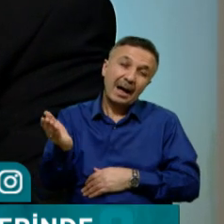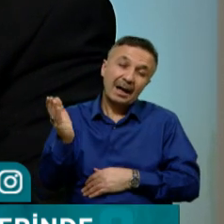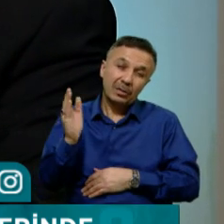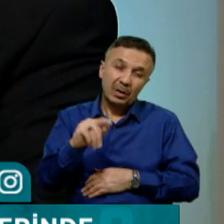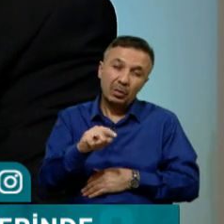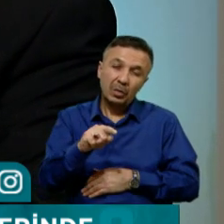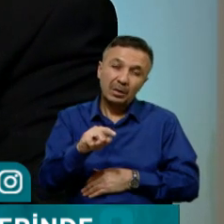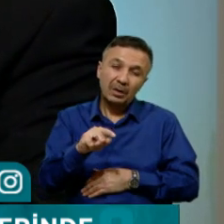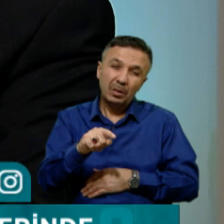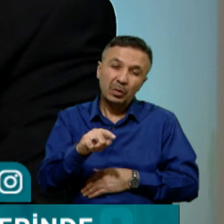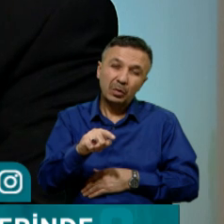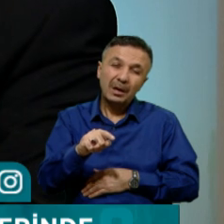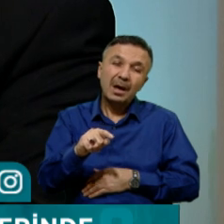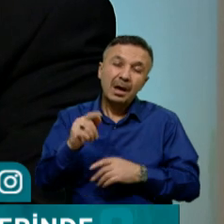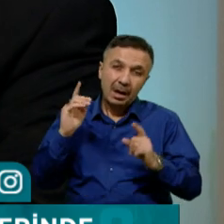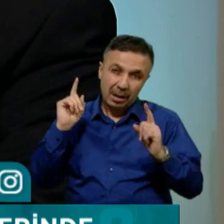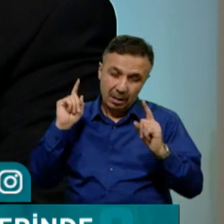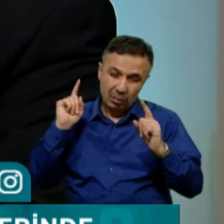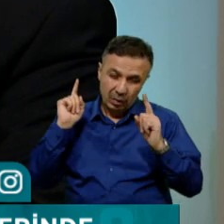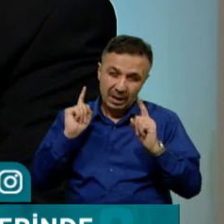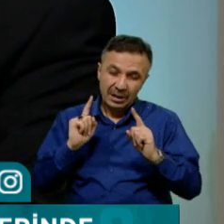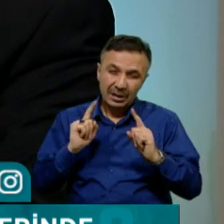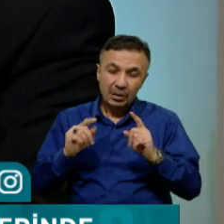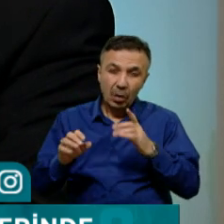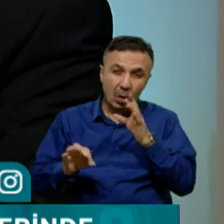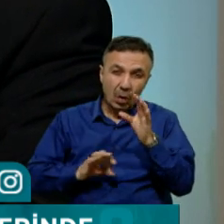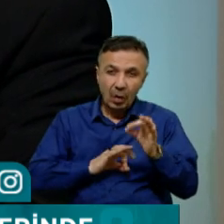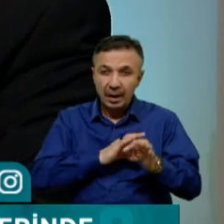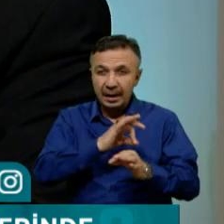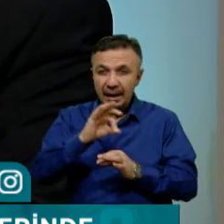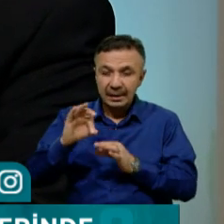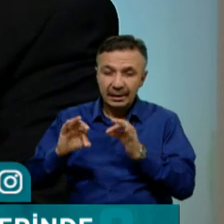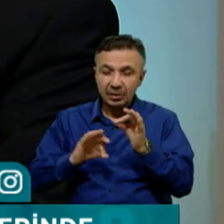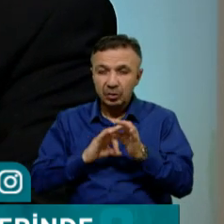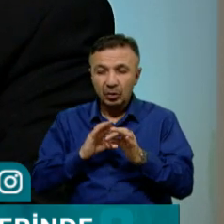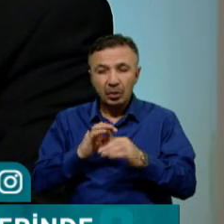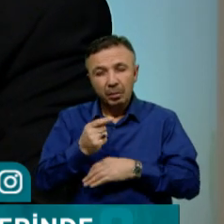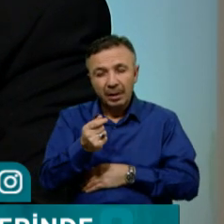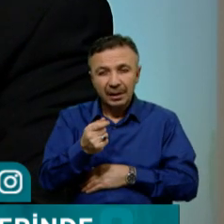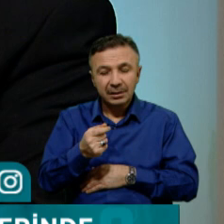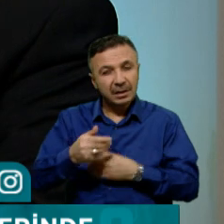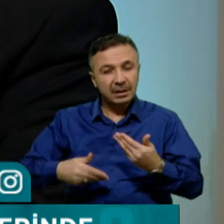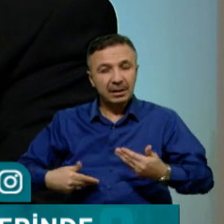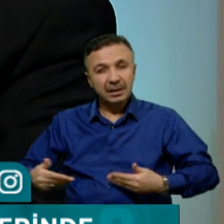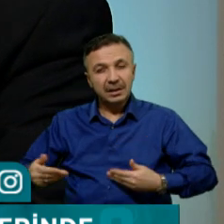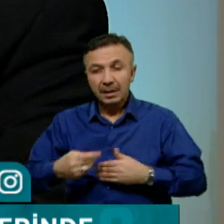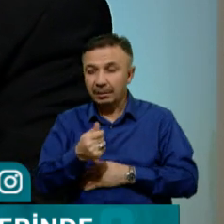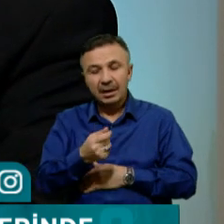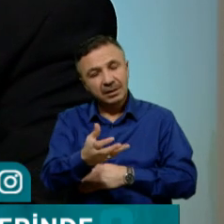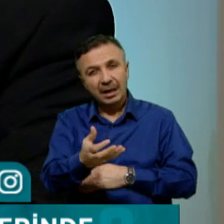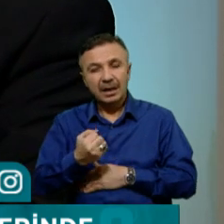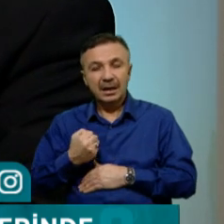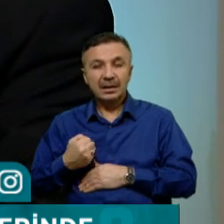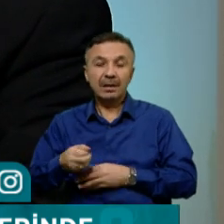önce orada okuduğunuz gibi organizasyon ücreti veya çalışma bedeli alınan hizmet bedeli alırlarsa